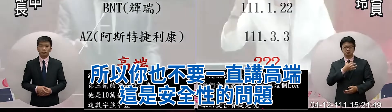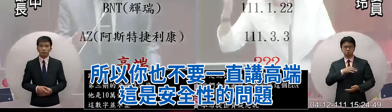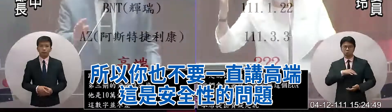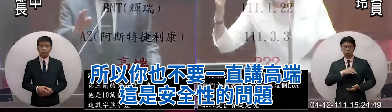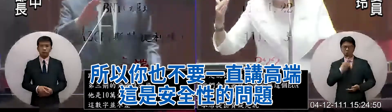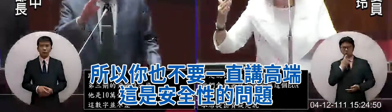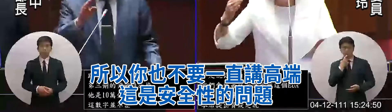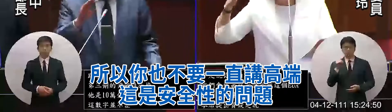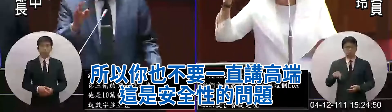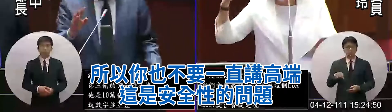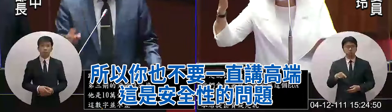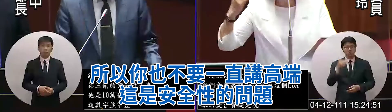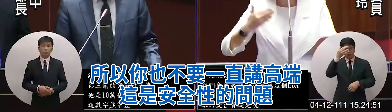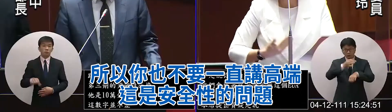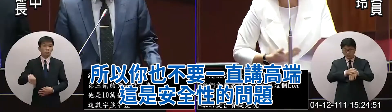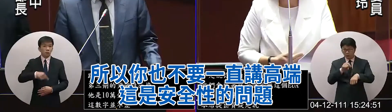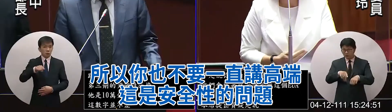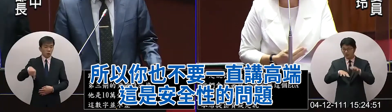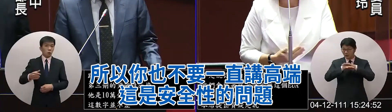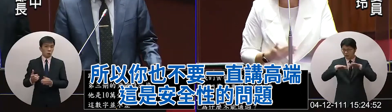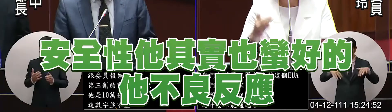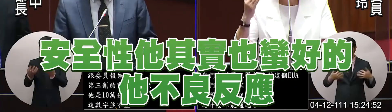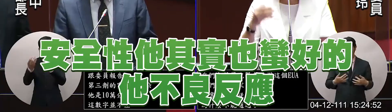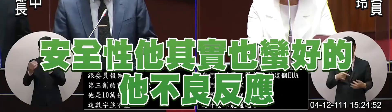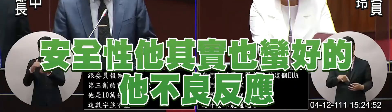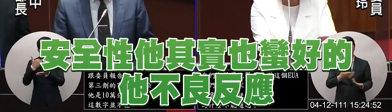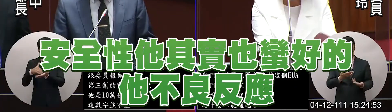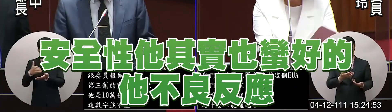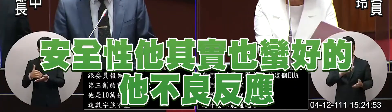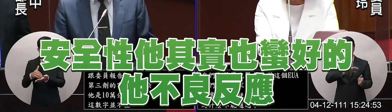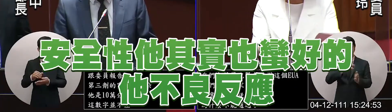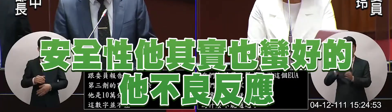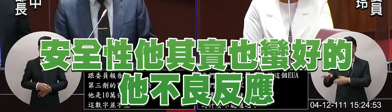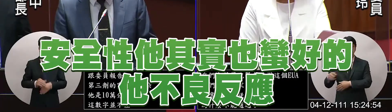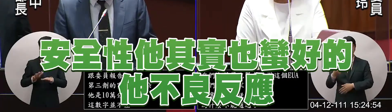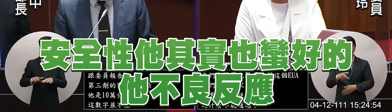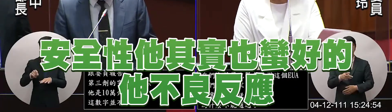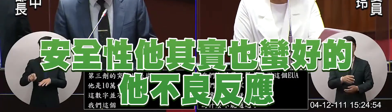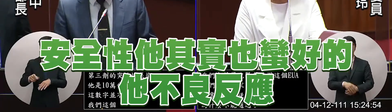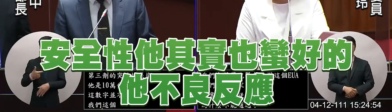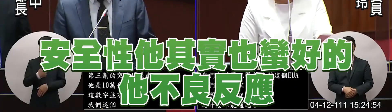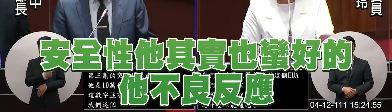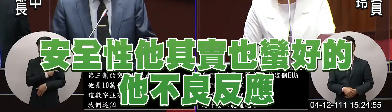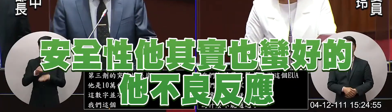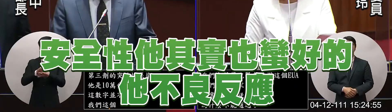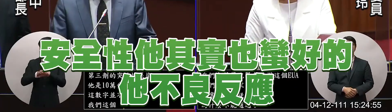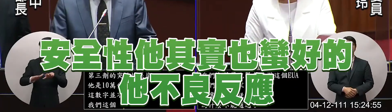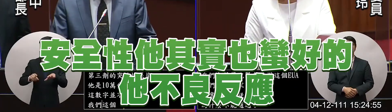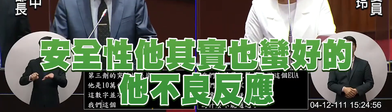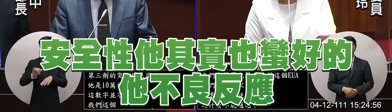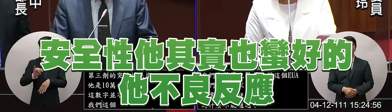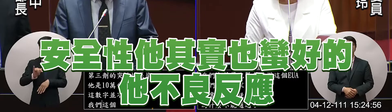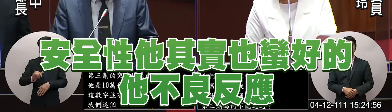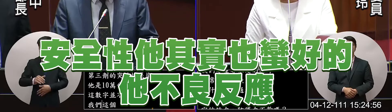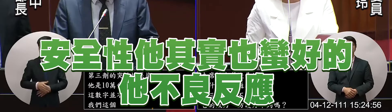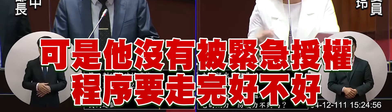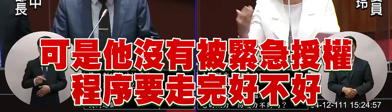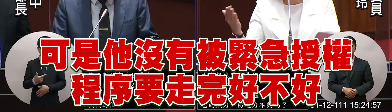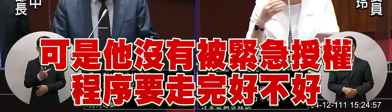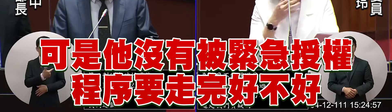你也不要一直讲高端 的 安全性 的 问题了哈。那接下来 安全性其实它也蛮好的，好、它不